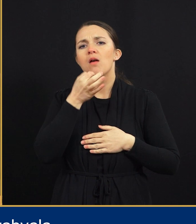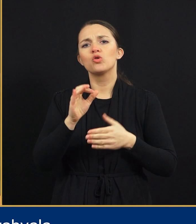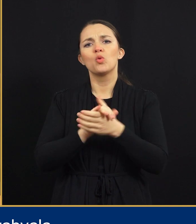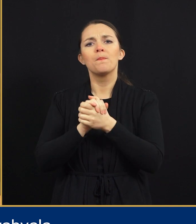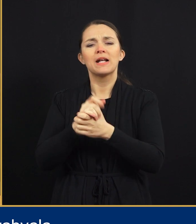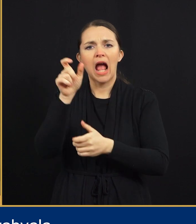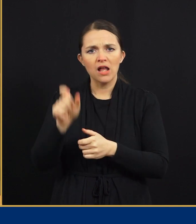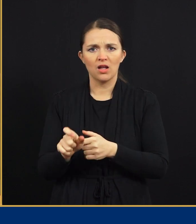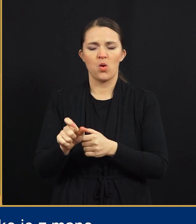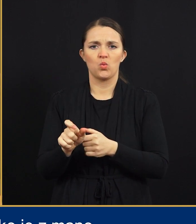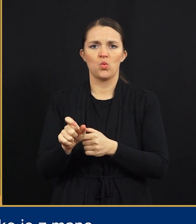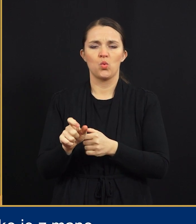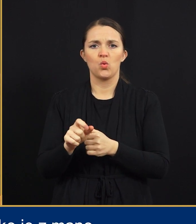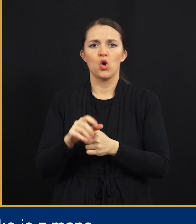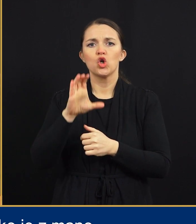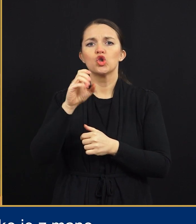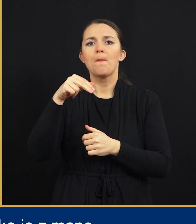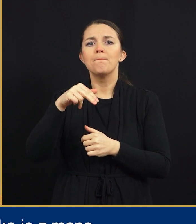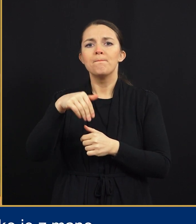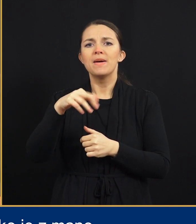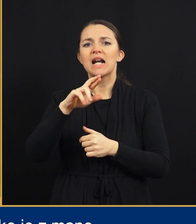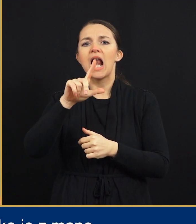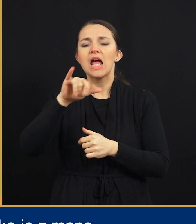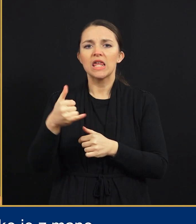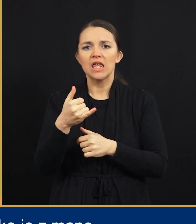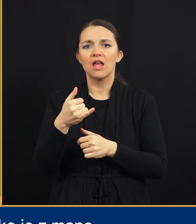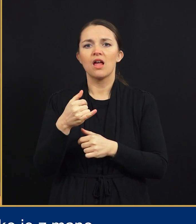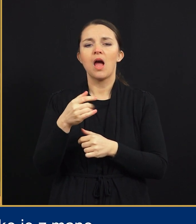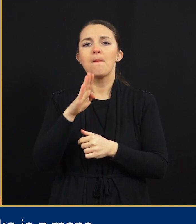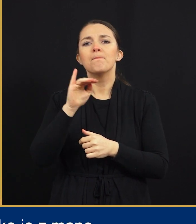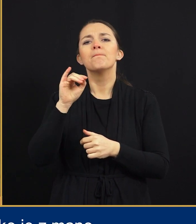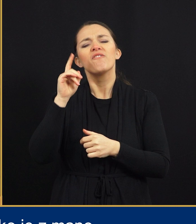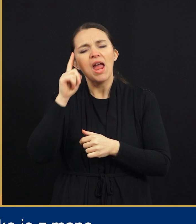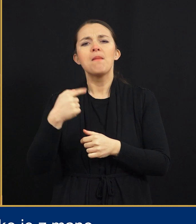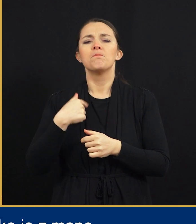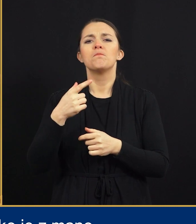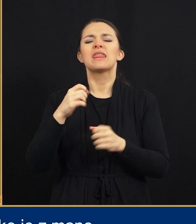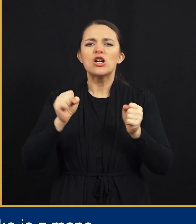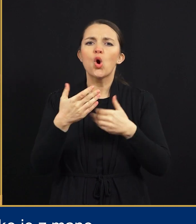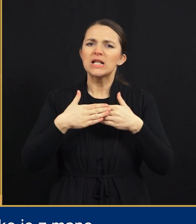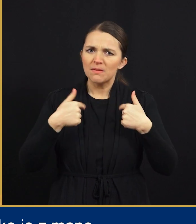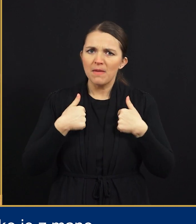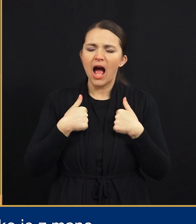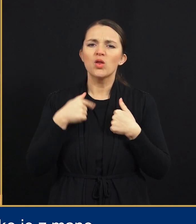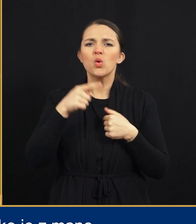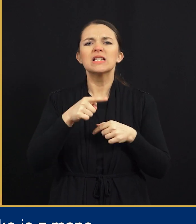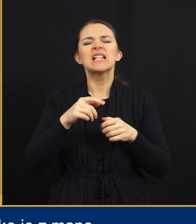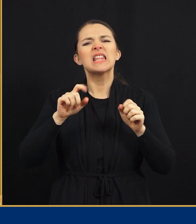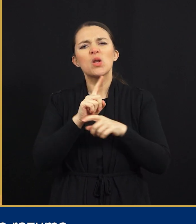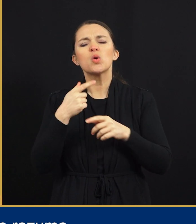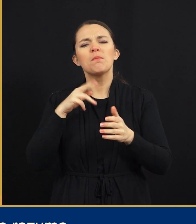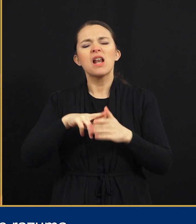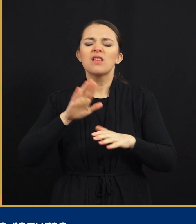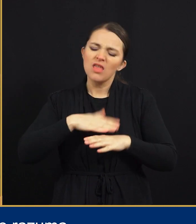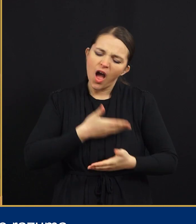najboljšemu prijatelju. Čmrl, vem, težko je z mano v tistih trenutkih, ko sem res na dnu,